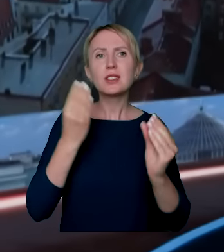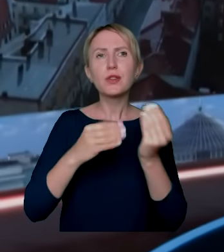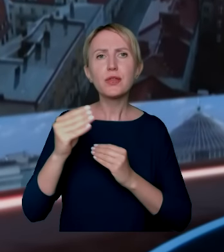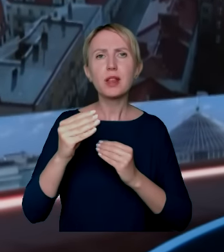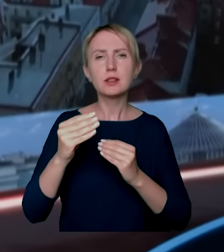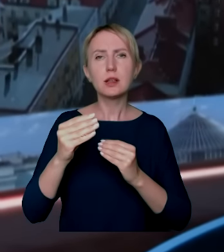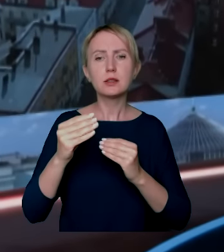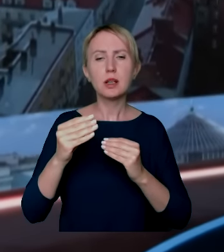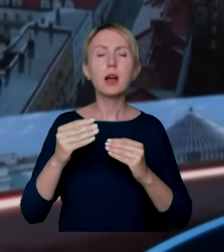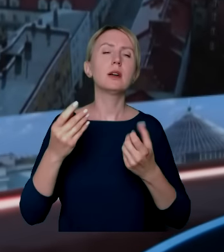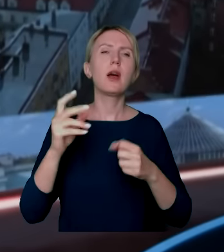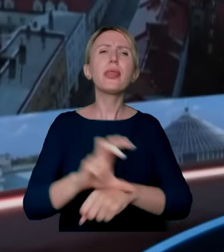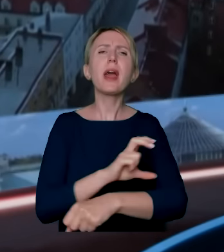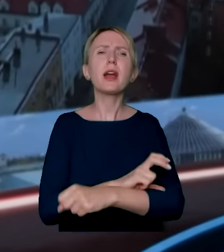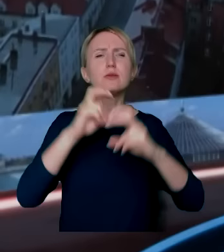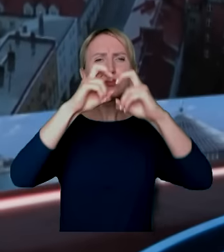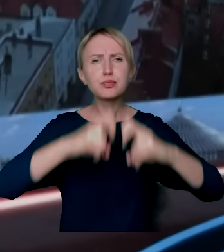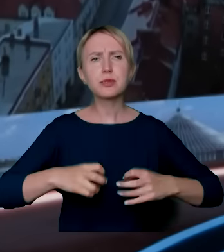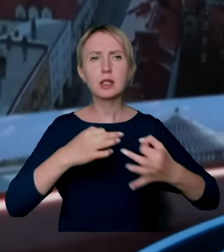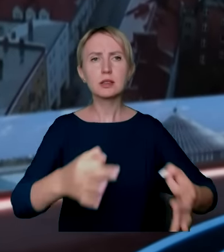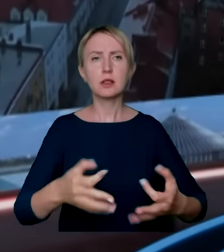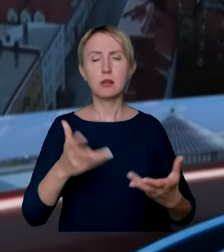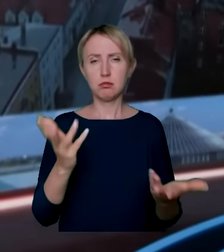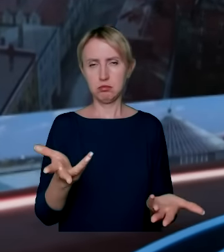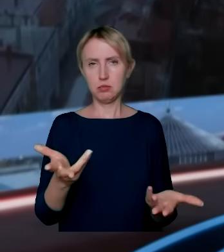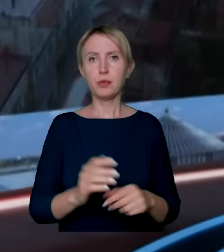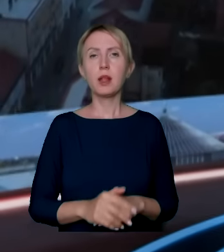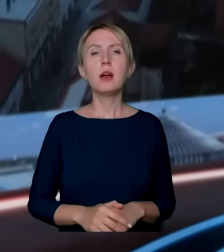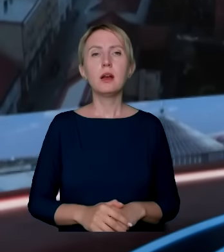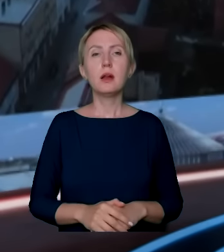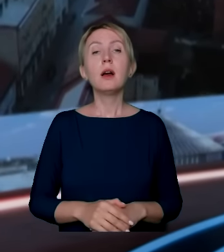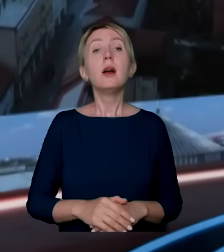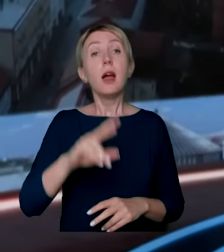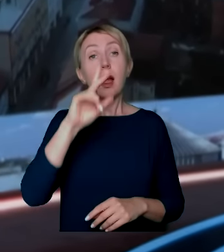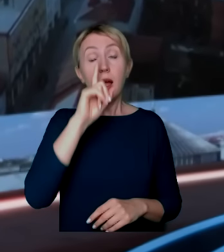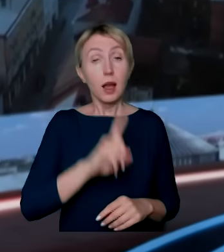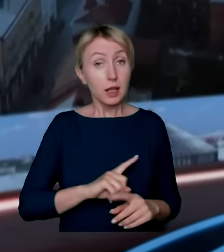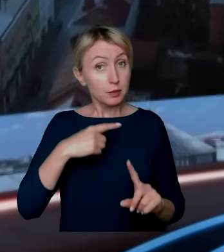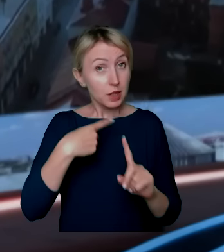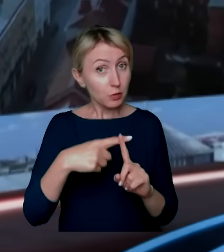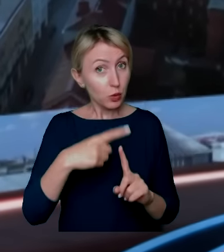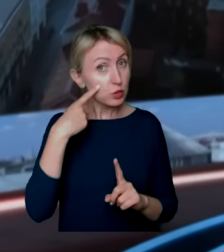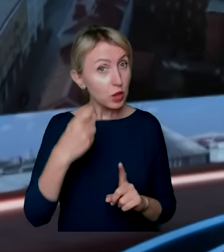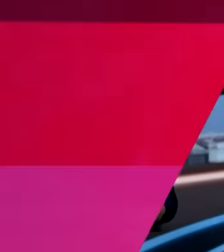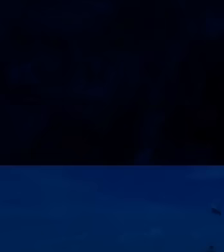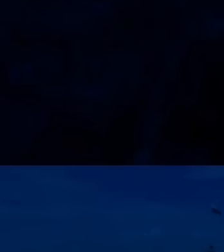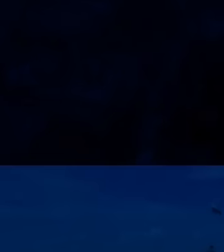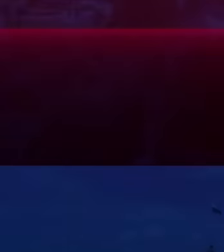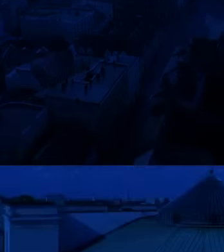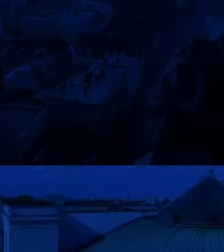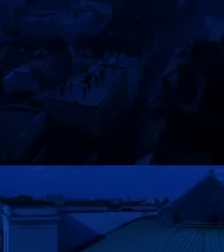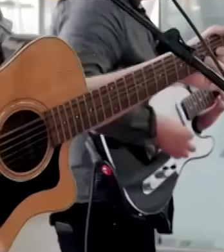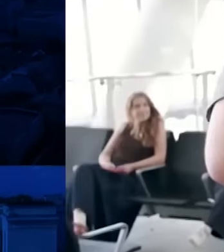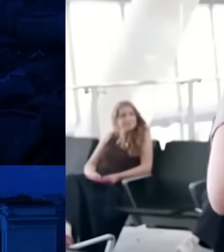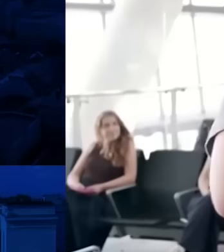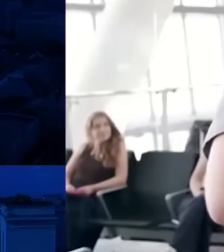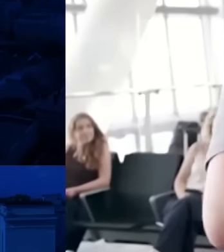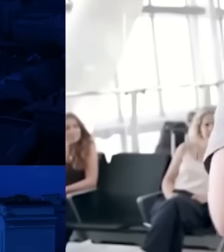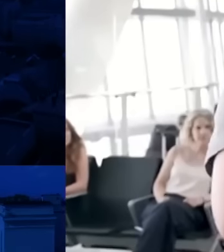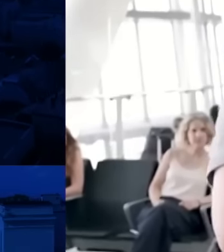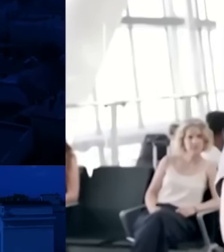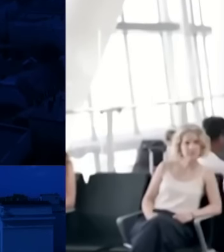badanie techniczne pojazdu. Kto to widział? A Express Plus przyjrzał się sprawie i zaraz zamelduje, co wytropił. Jedziemy dalej.